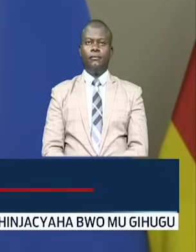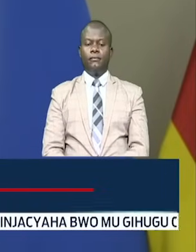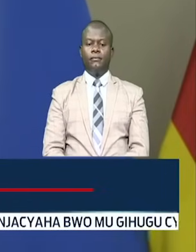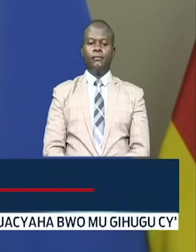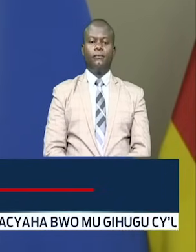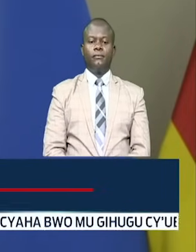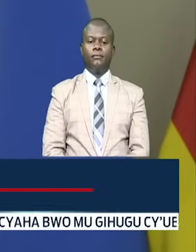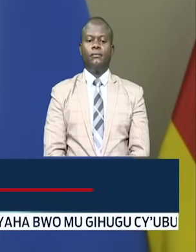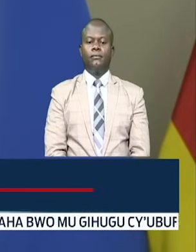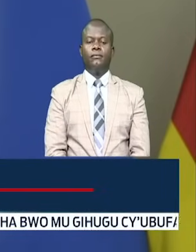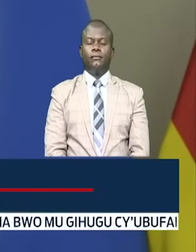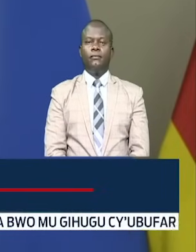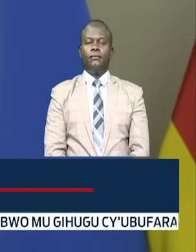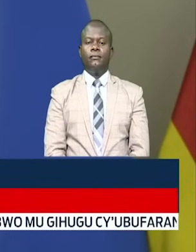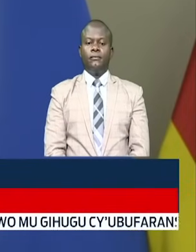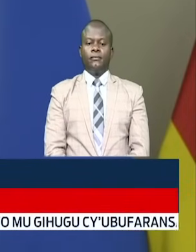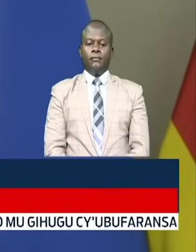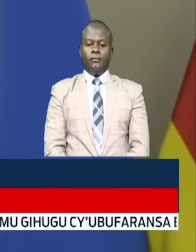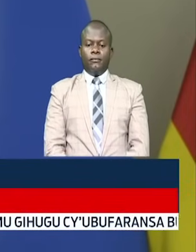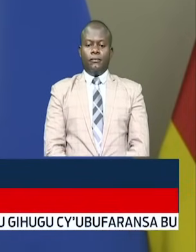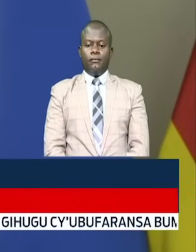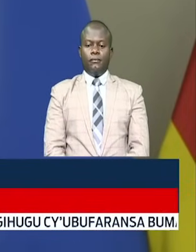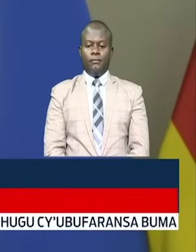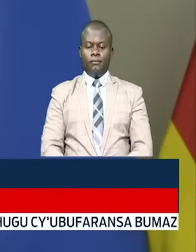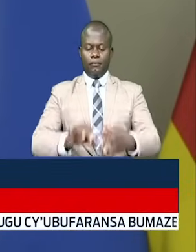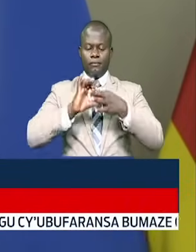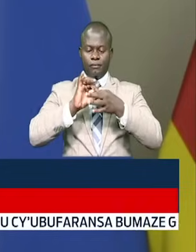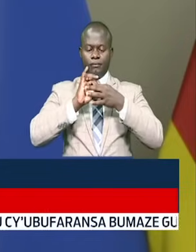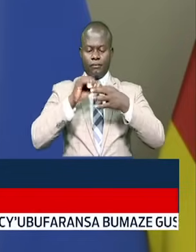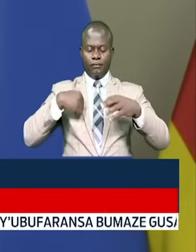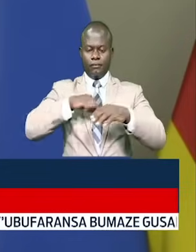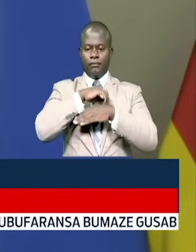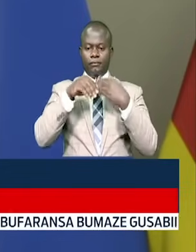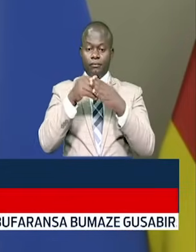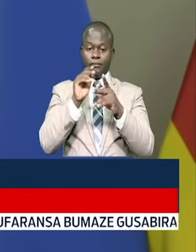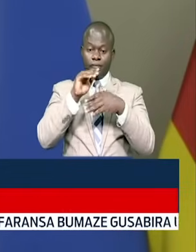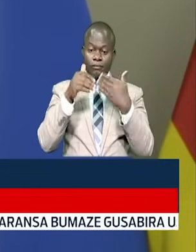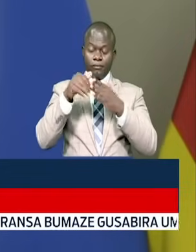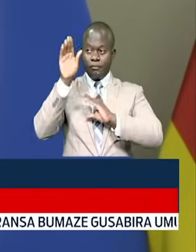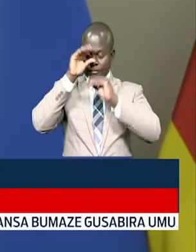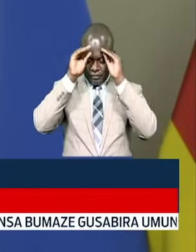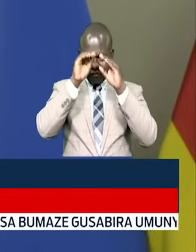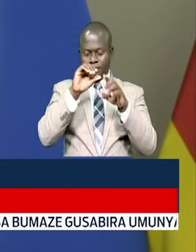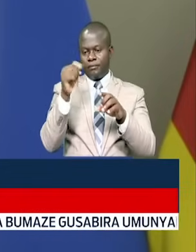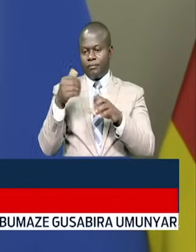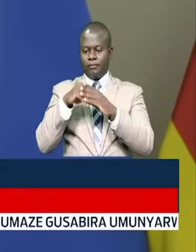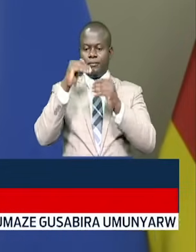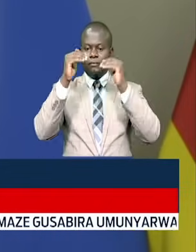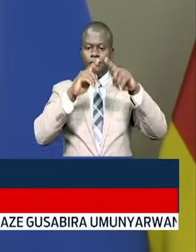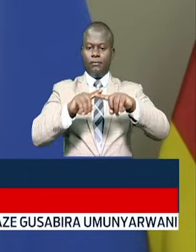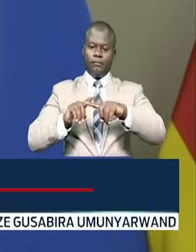learn from each other in many Ubufatanye bwacu nubwo buri wese yigira ku wundi mu nzego